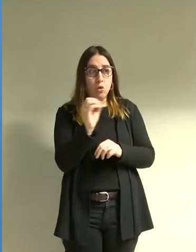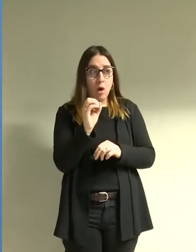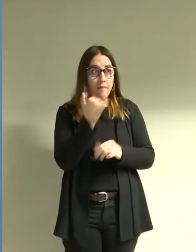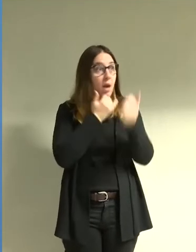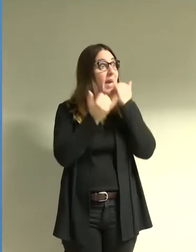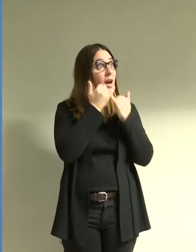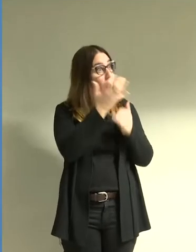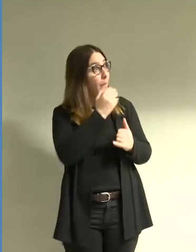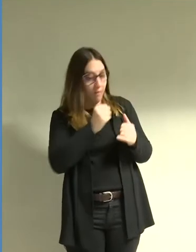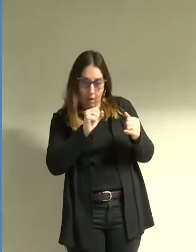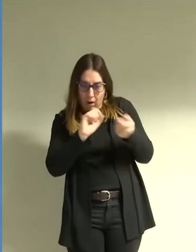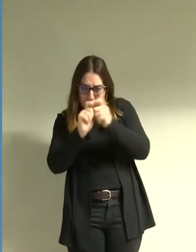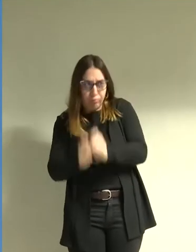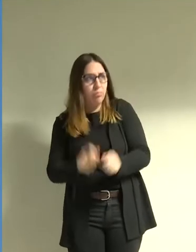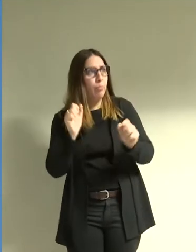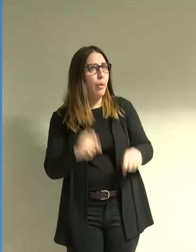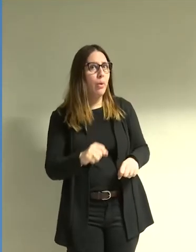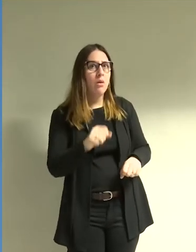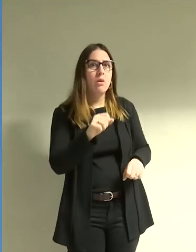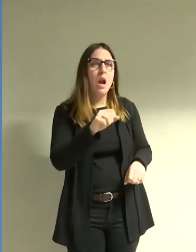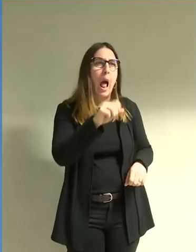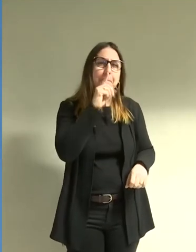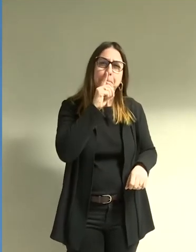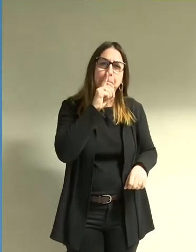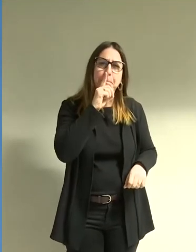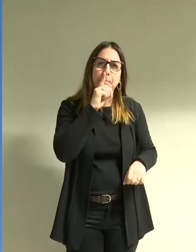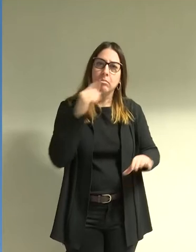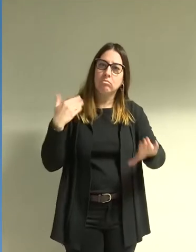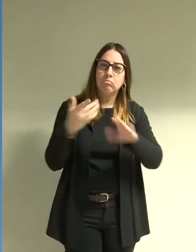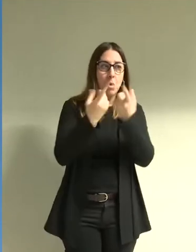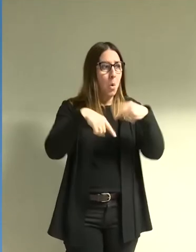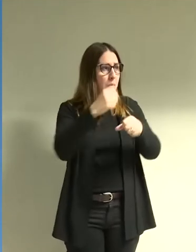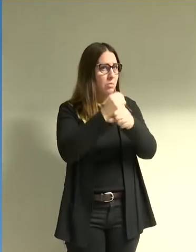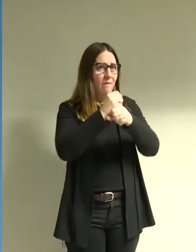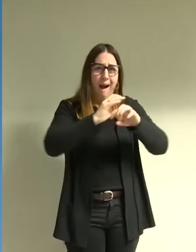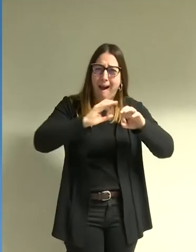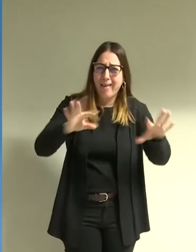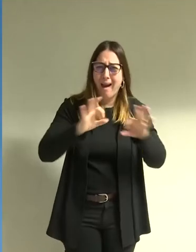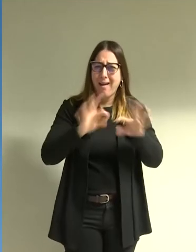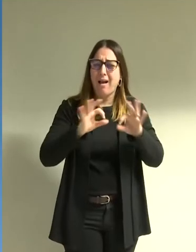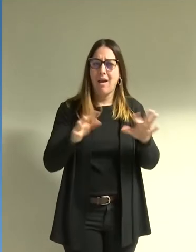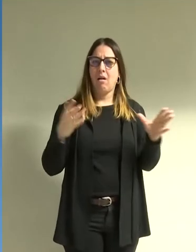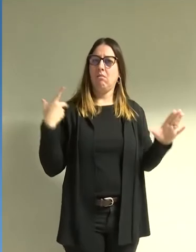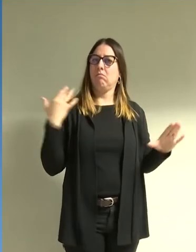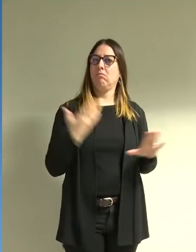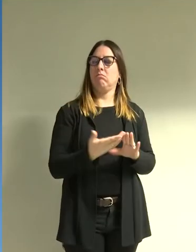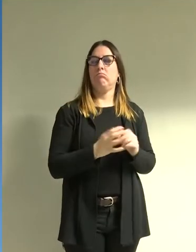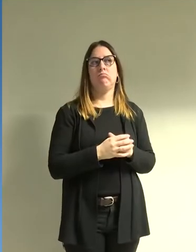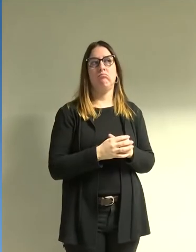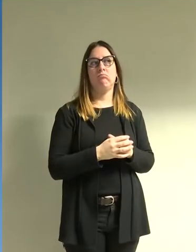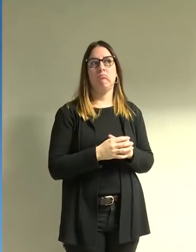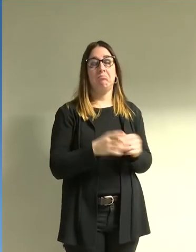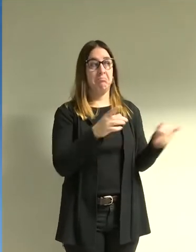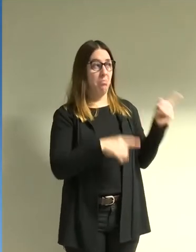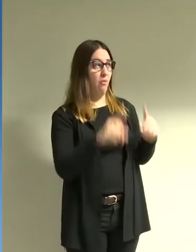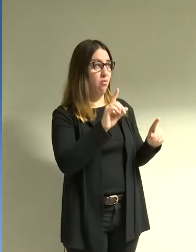s'il y en a une pas une question sur cette commission travaille pas une seule question mais a priori c'est pas compris